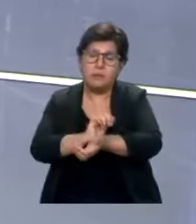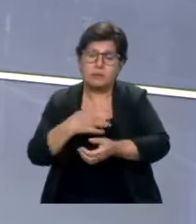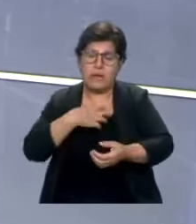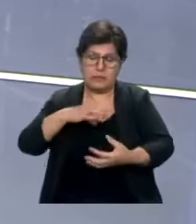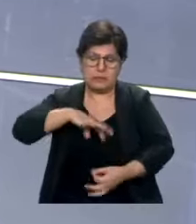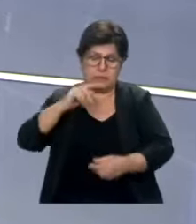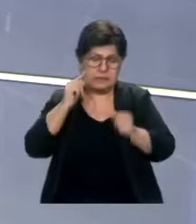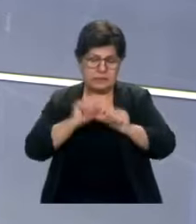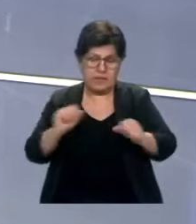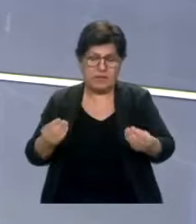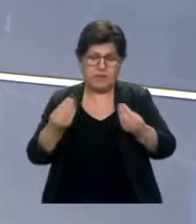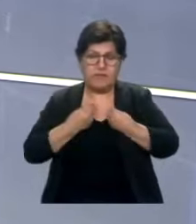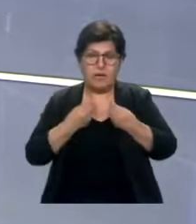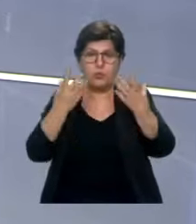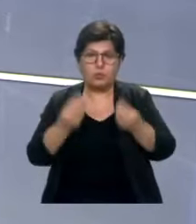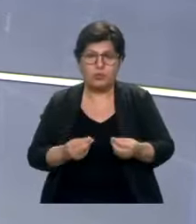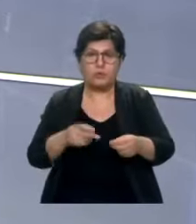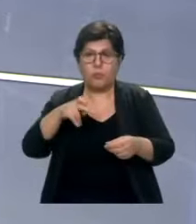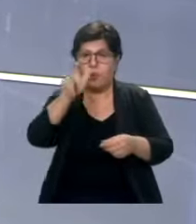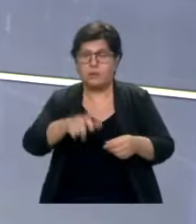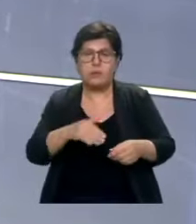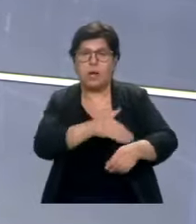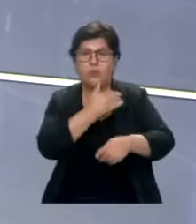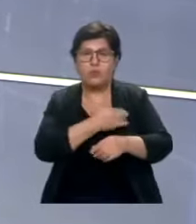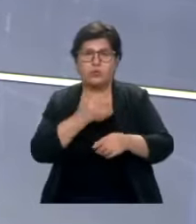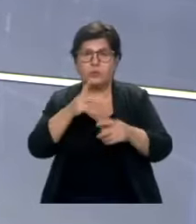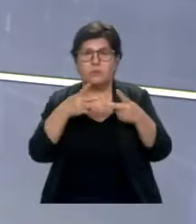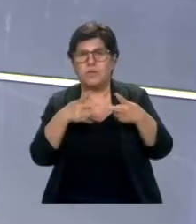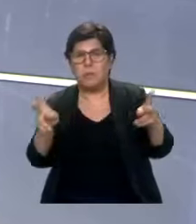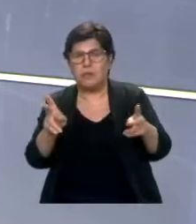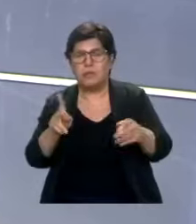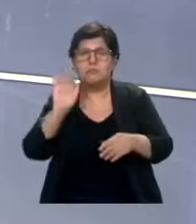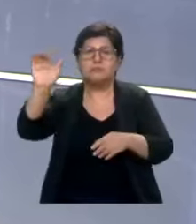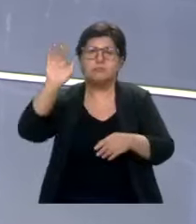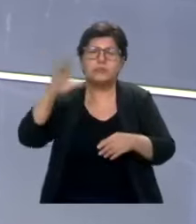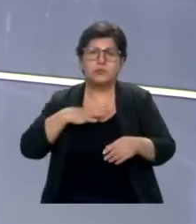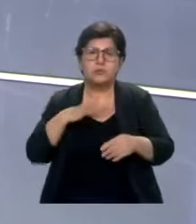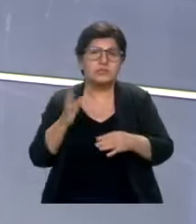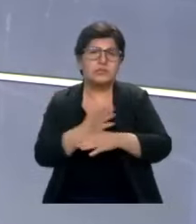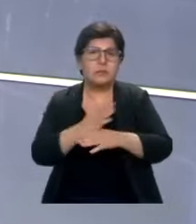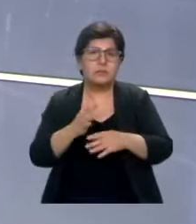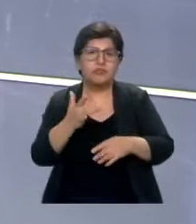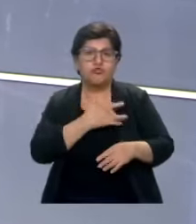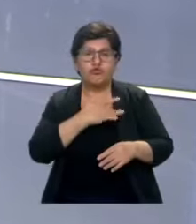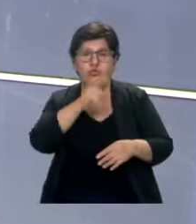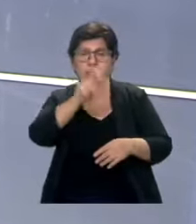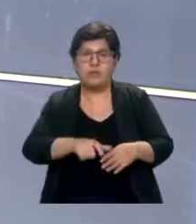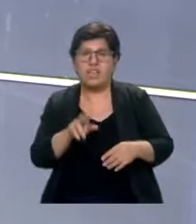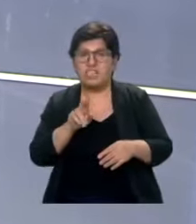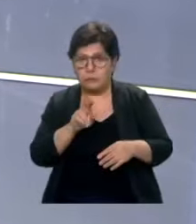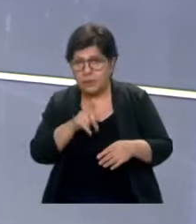zarar verdiği iddia edilen Polat'ın avukatları tahliye talebinde bulundu. Gerekçe Candan gibi